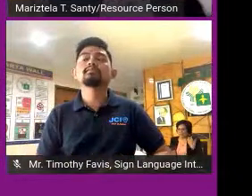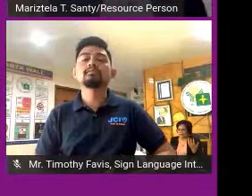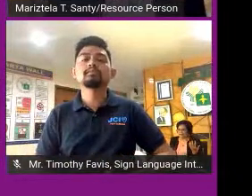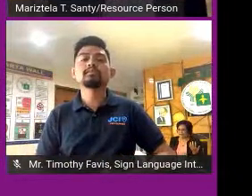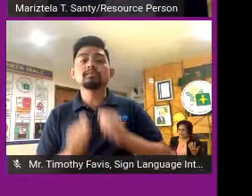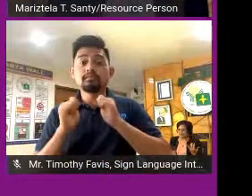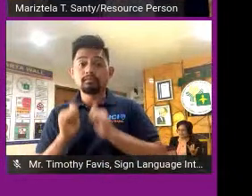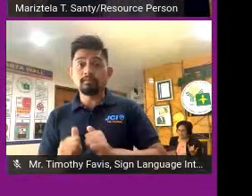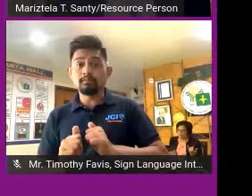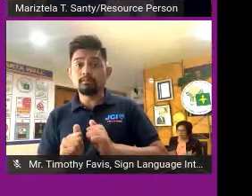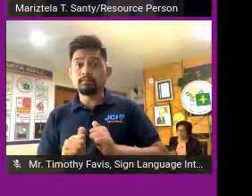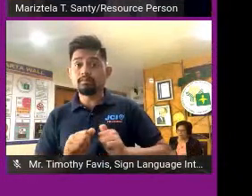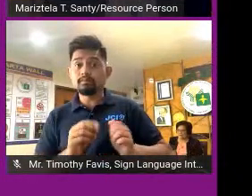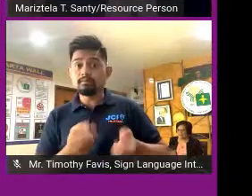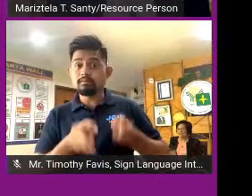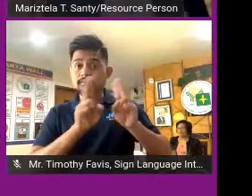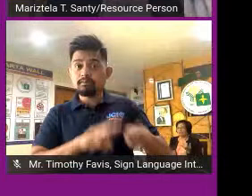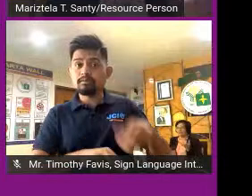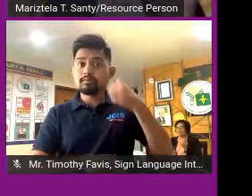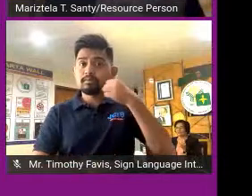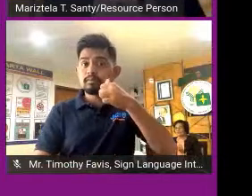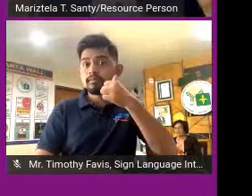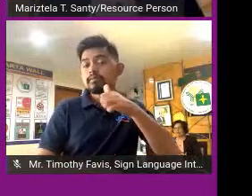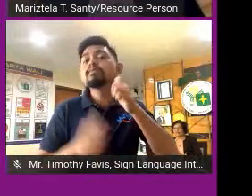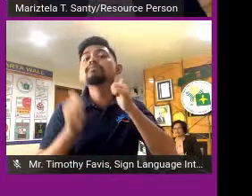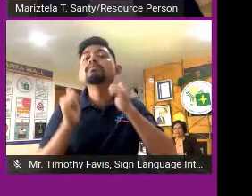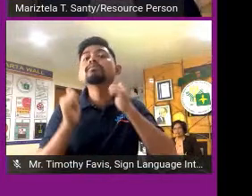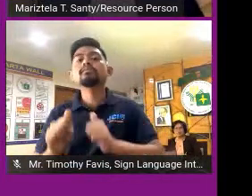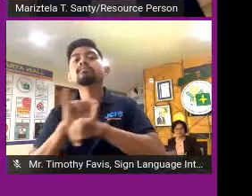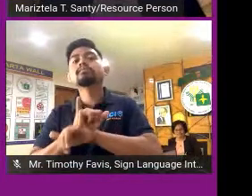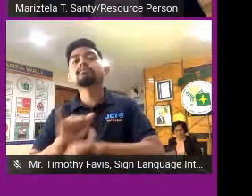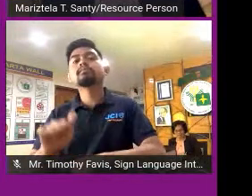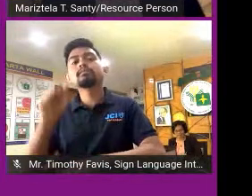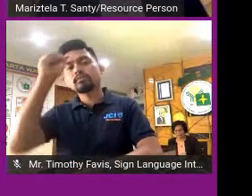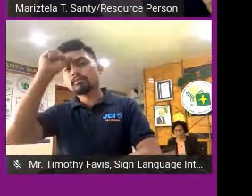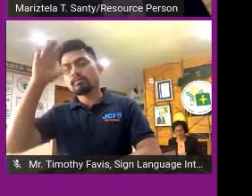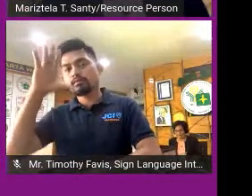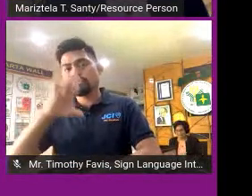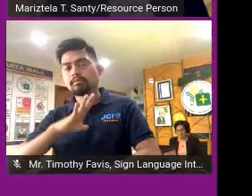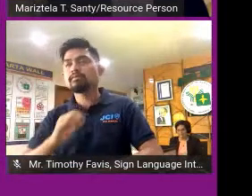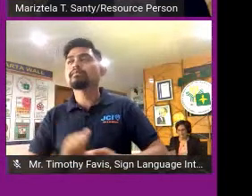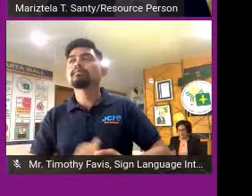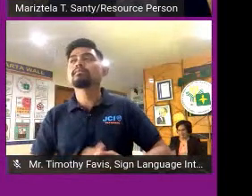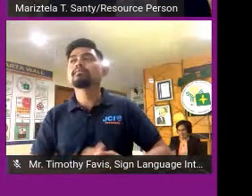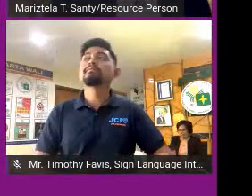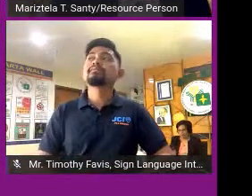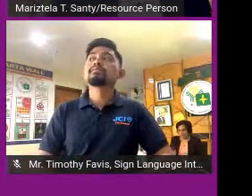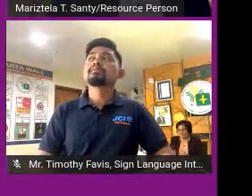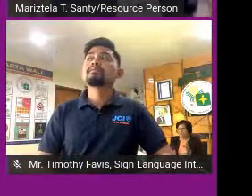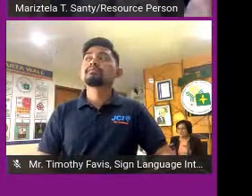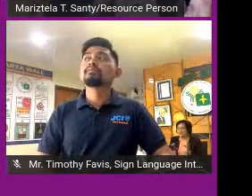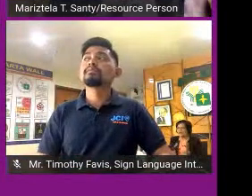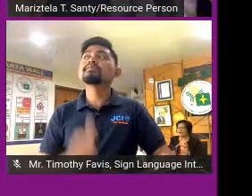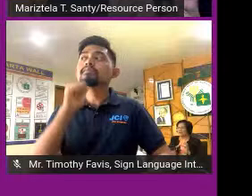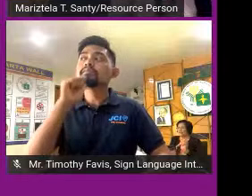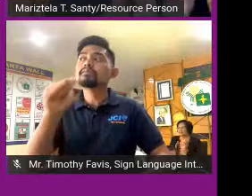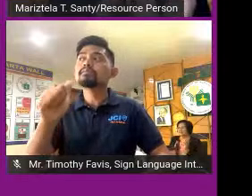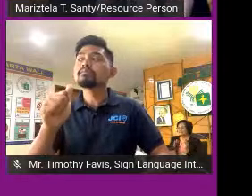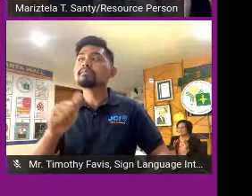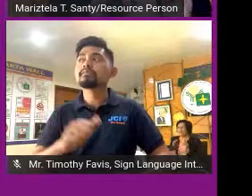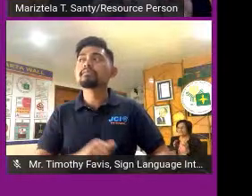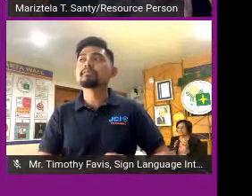Pwede nangyayari sa kababaihan at pwede nangyayari sa kalalakihan. So, hindi siya